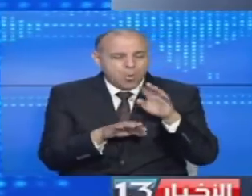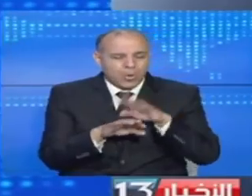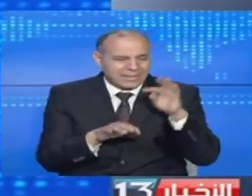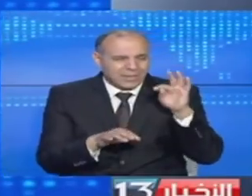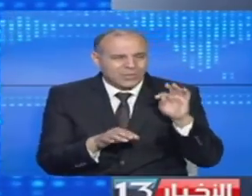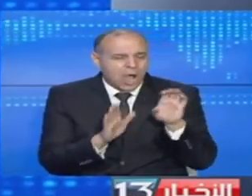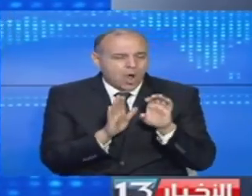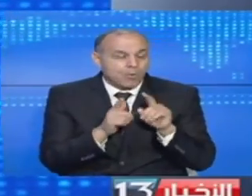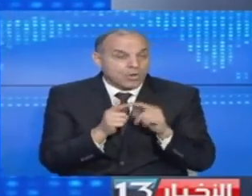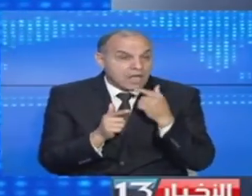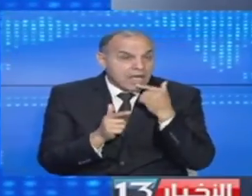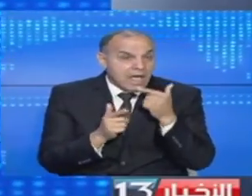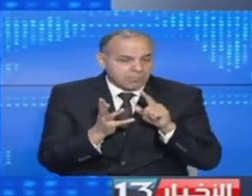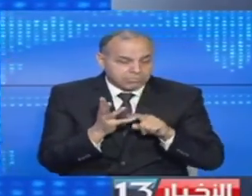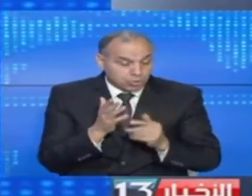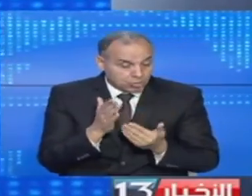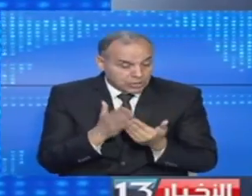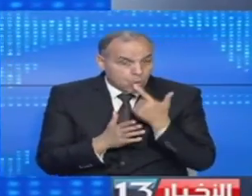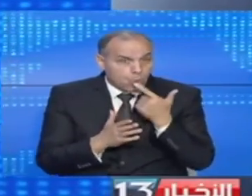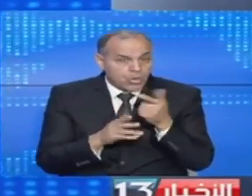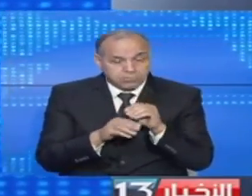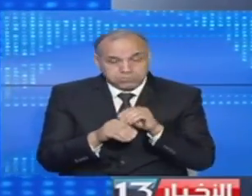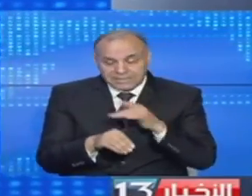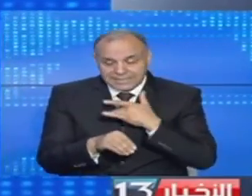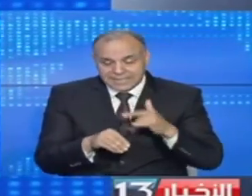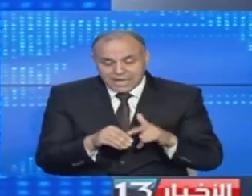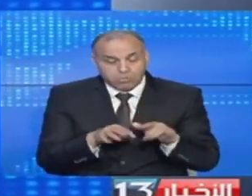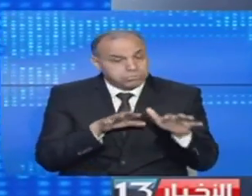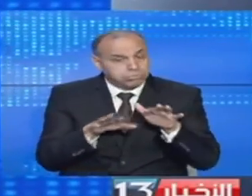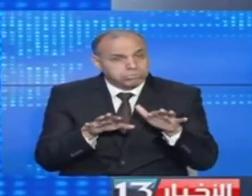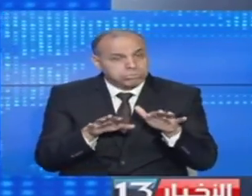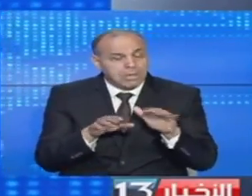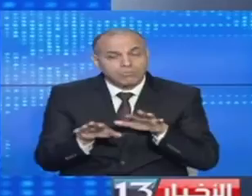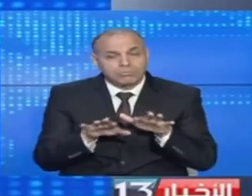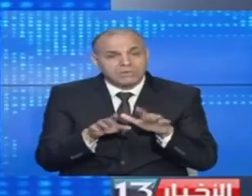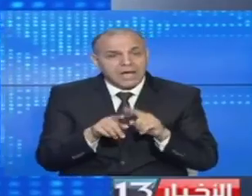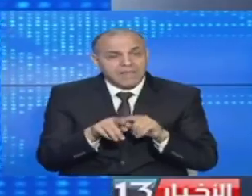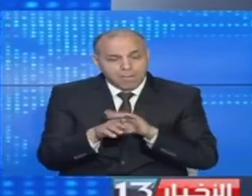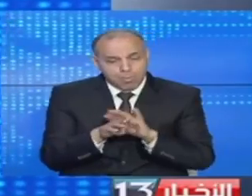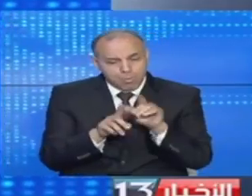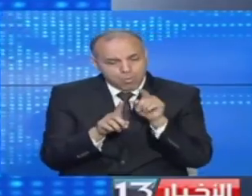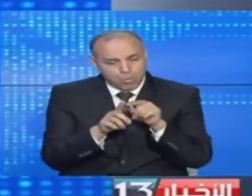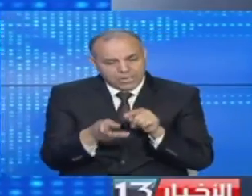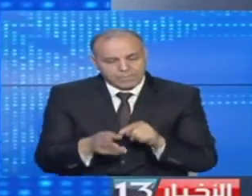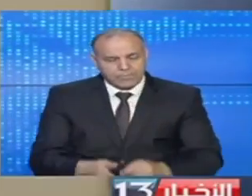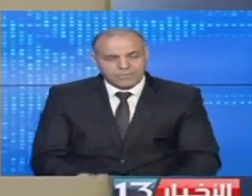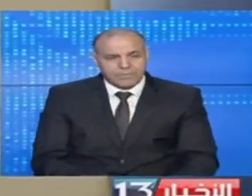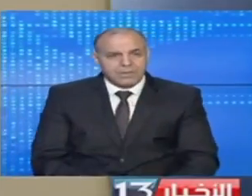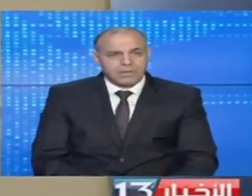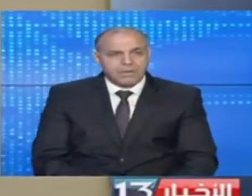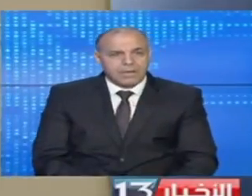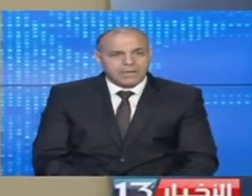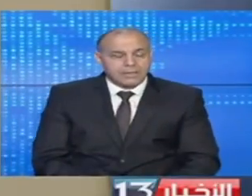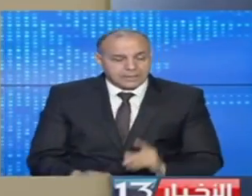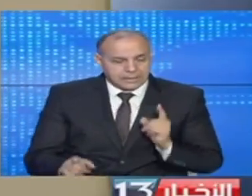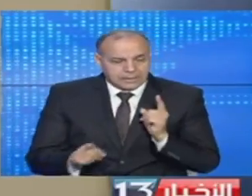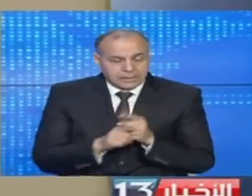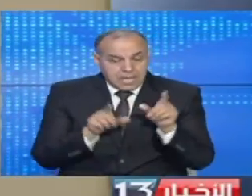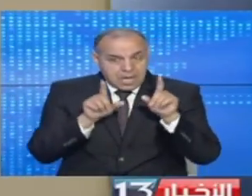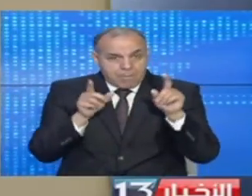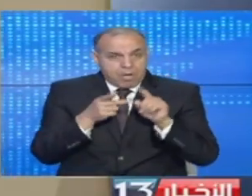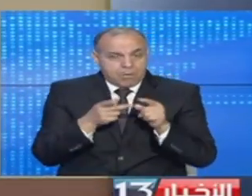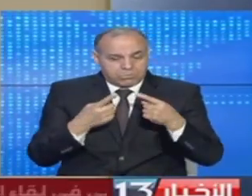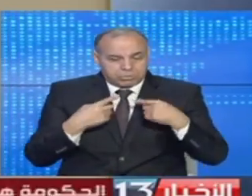تطوير والى اخر تطورات الوضع الصحي والاجراءات المتخذه في هذا المجال في لقاء اعلامي